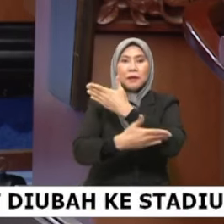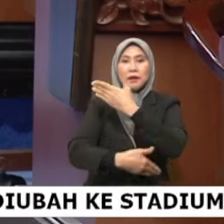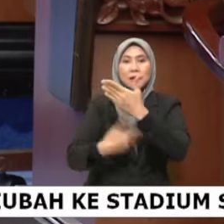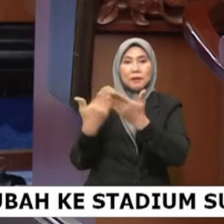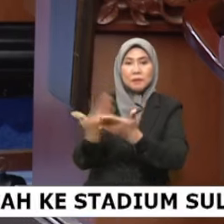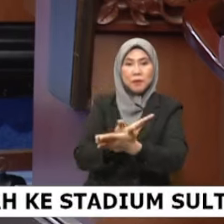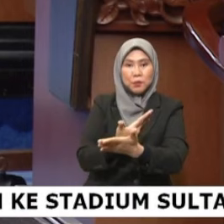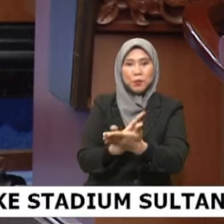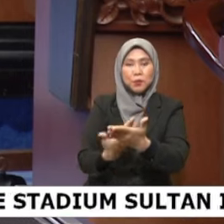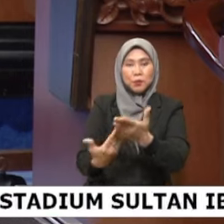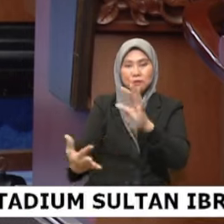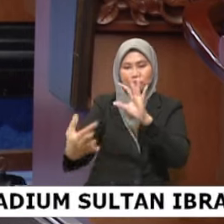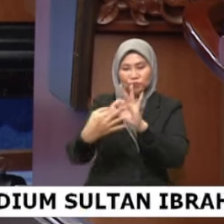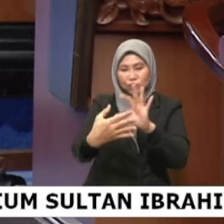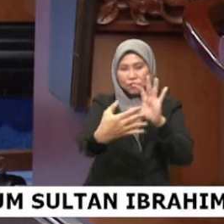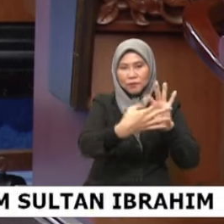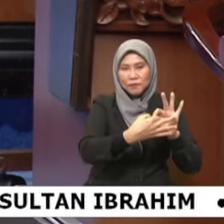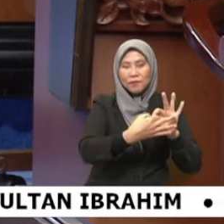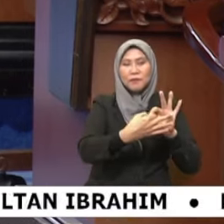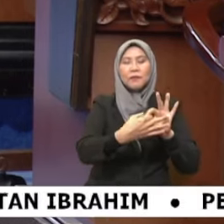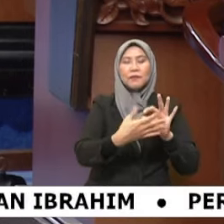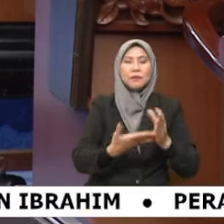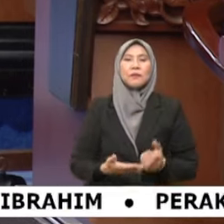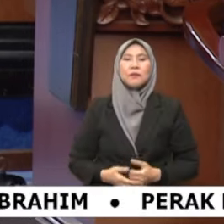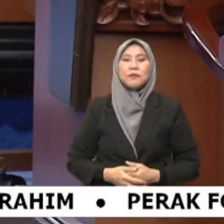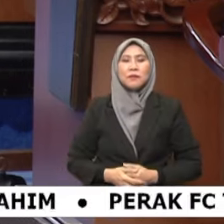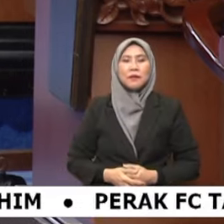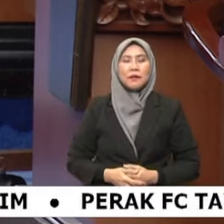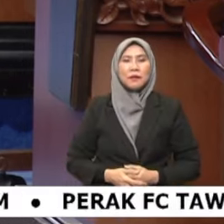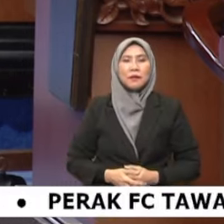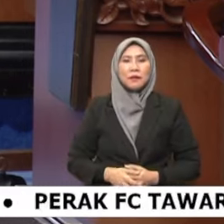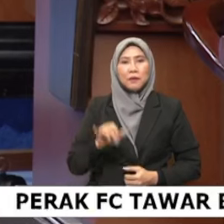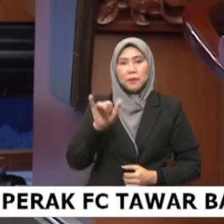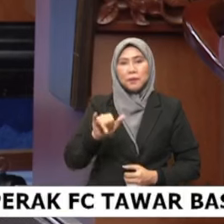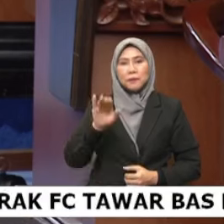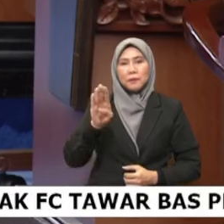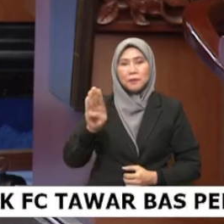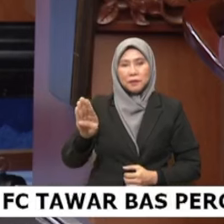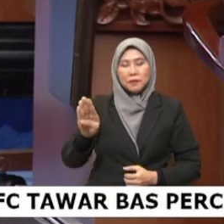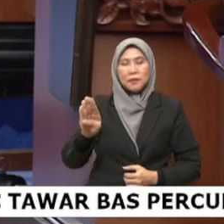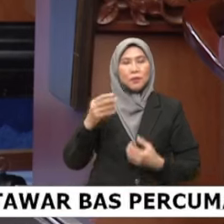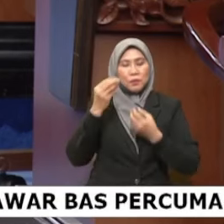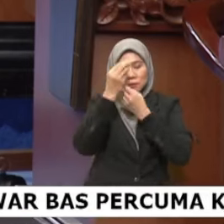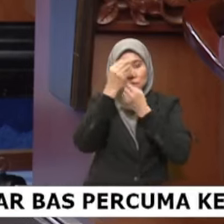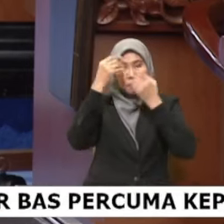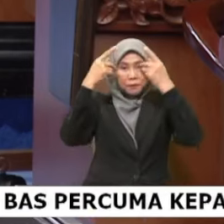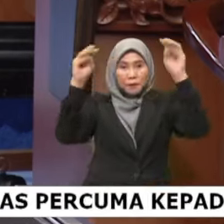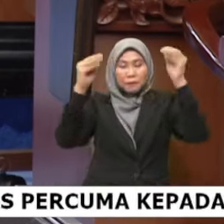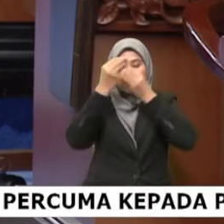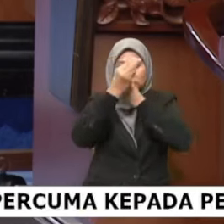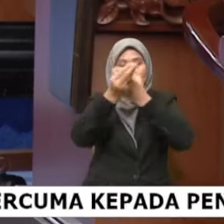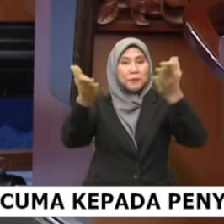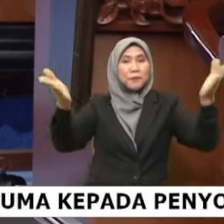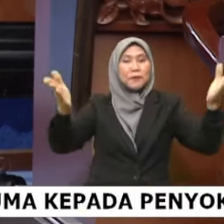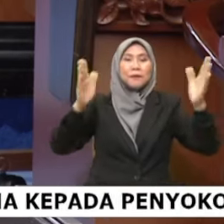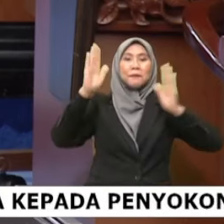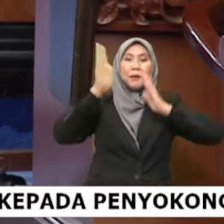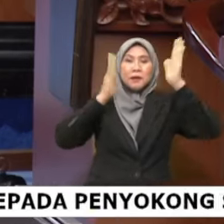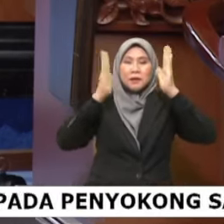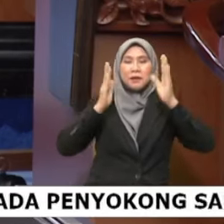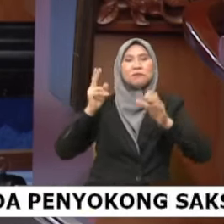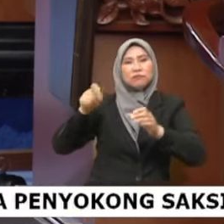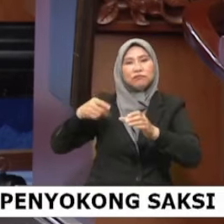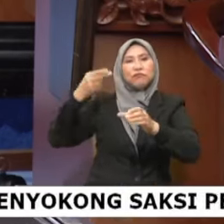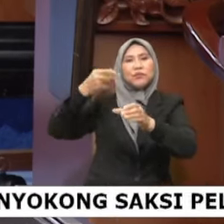baru dengan negara-negara asal BRICS. Yang Amat Berhormat Perdana Menteri telah mengumumkan hasrat supaya Malaysia menyertai